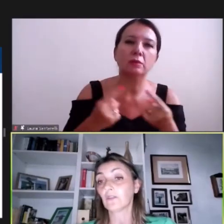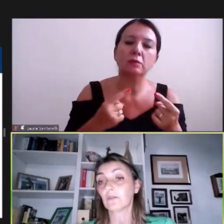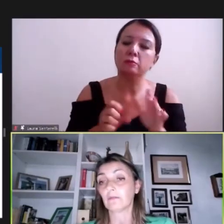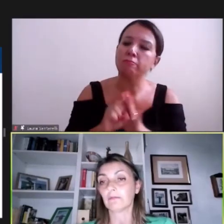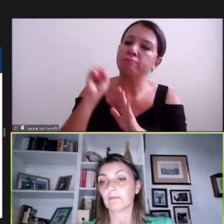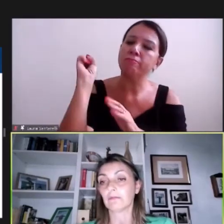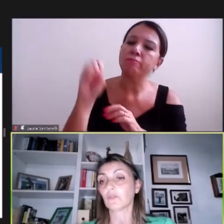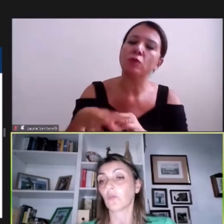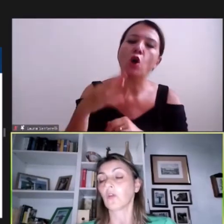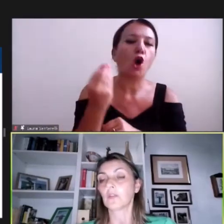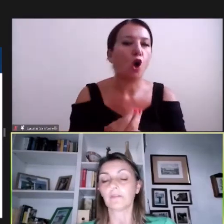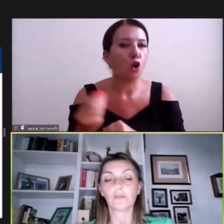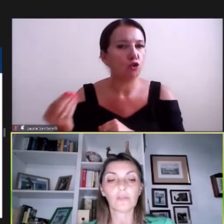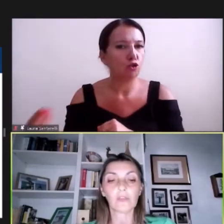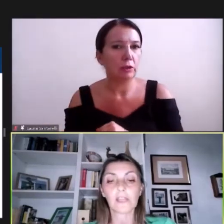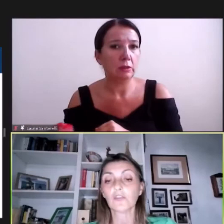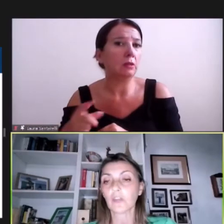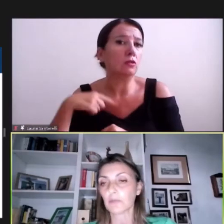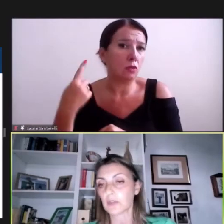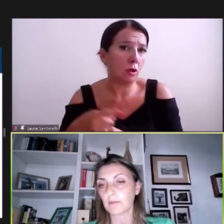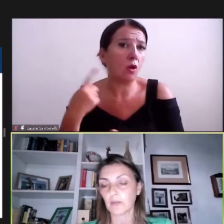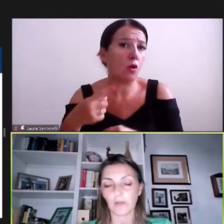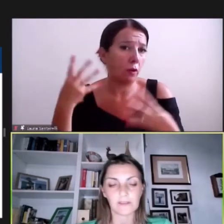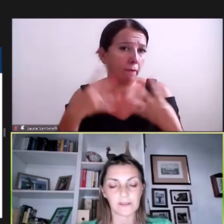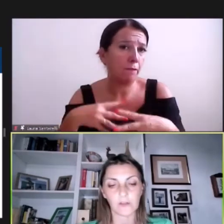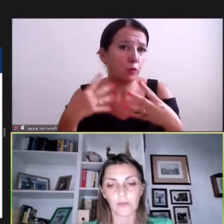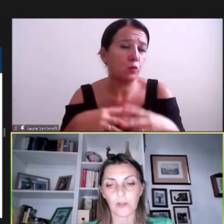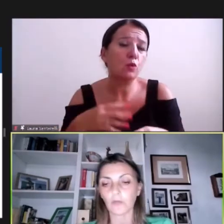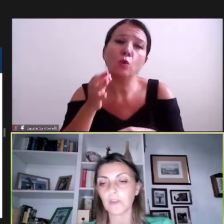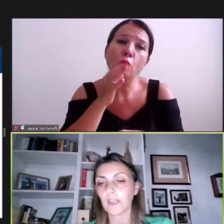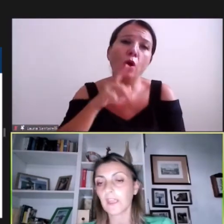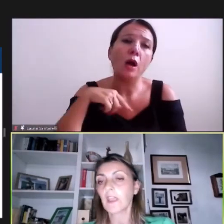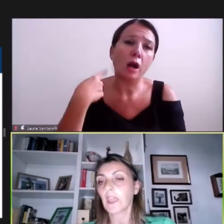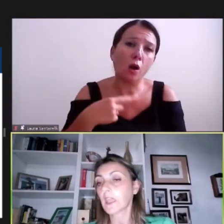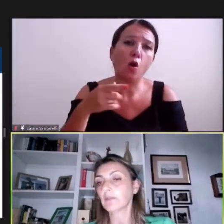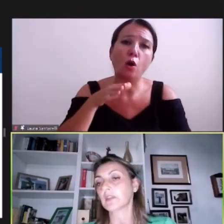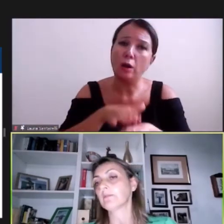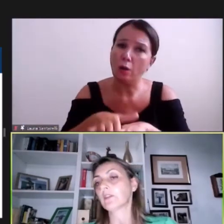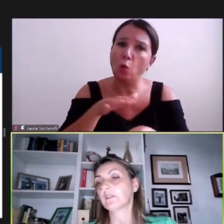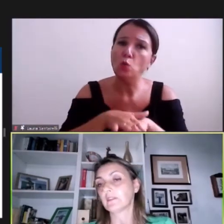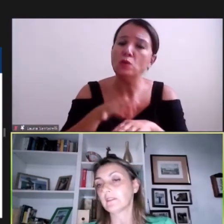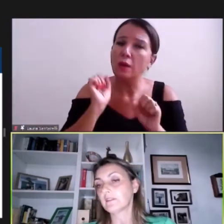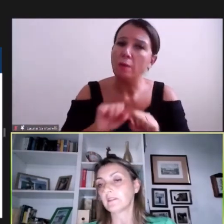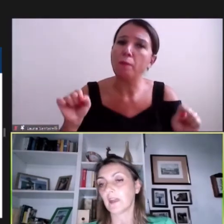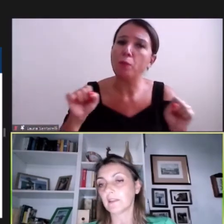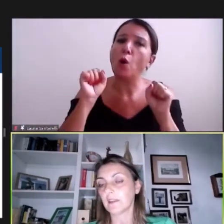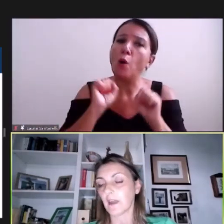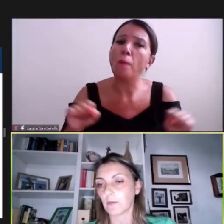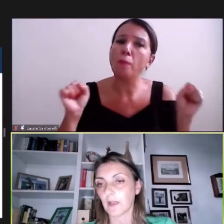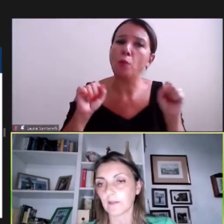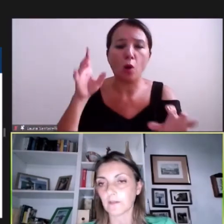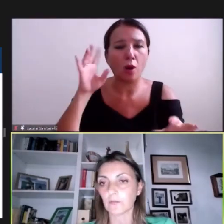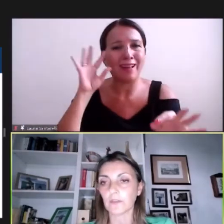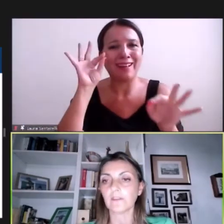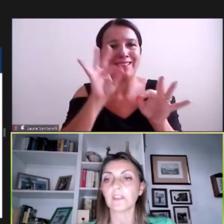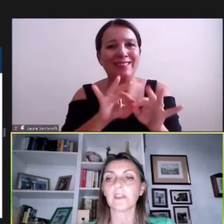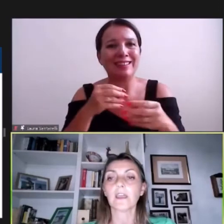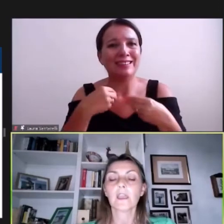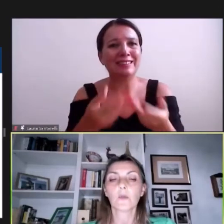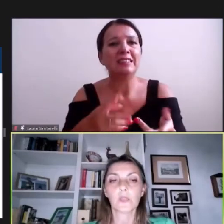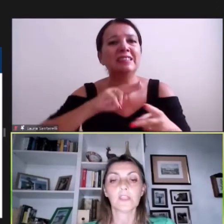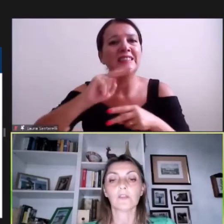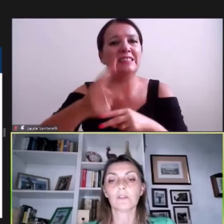che sono ancora funzionanti o che potrebbero essere ancora utili e che potrebbero essere destinati a una seconda